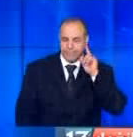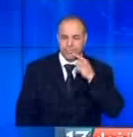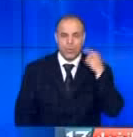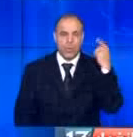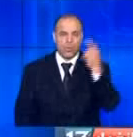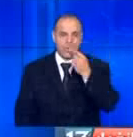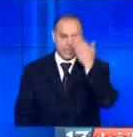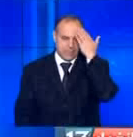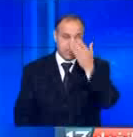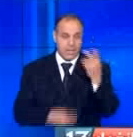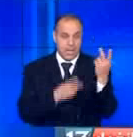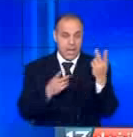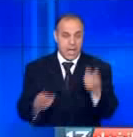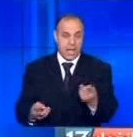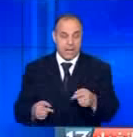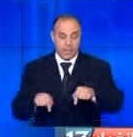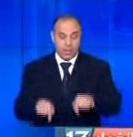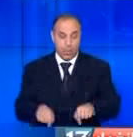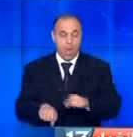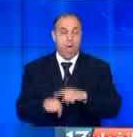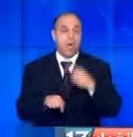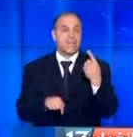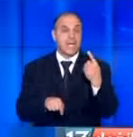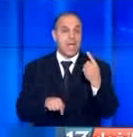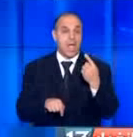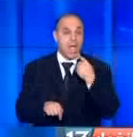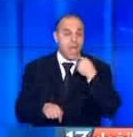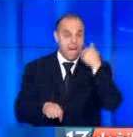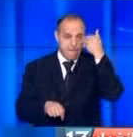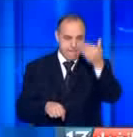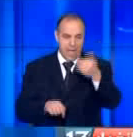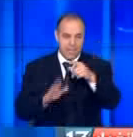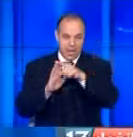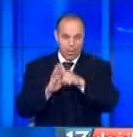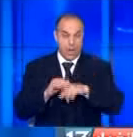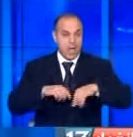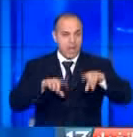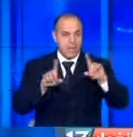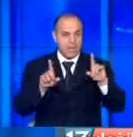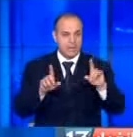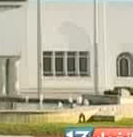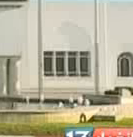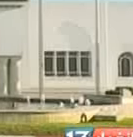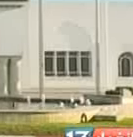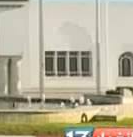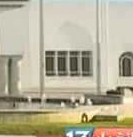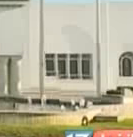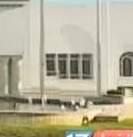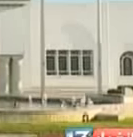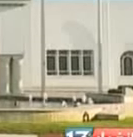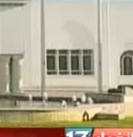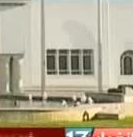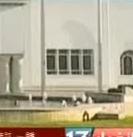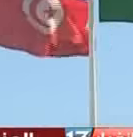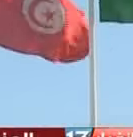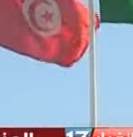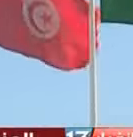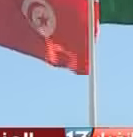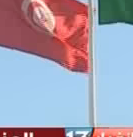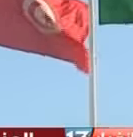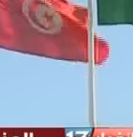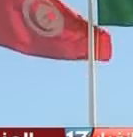السلام عليكم ورحمة الله. الواحدة ظهرا بتوقيت تونس. فيما يلي عناوين الأخبار: في اجتماع اللجنة